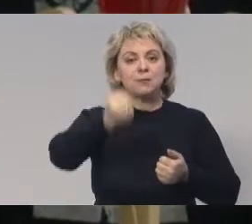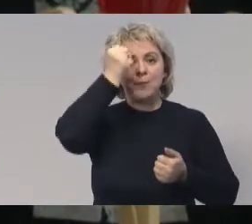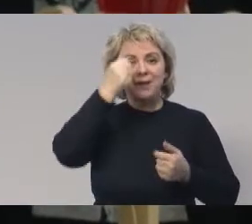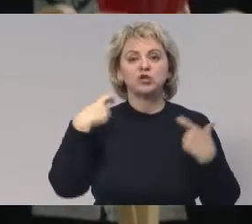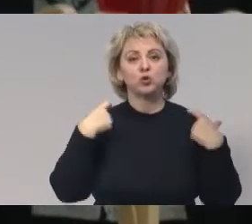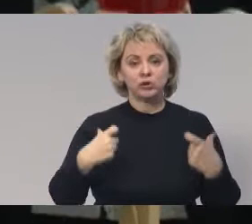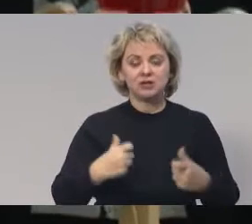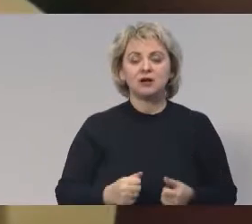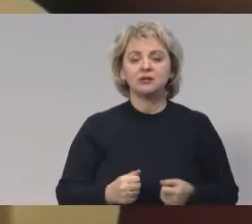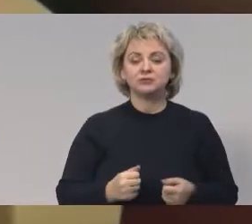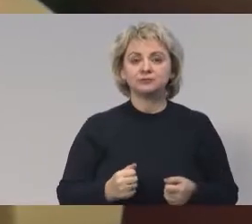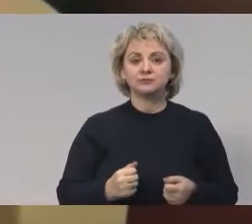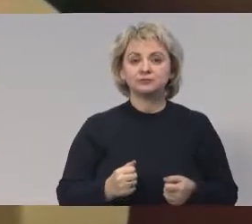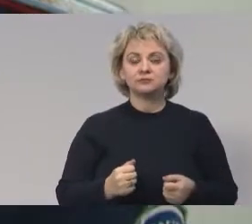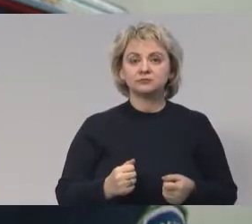памятнику генерала.